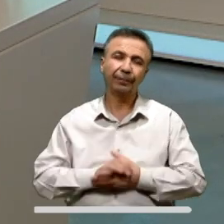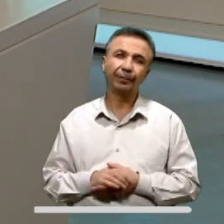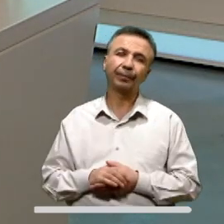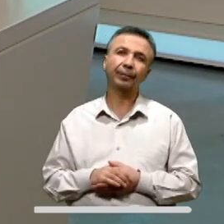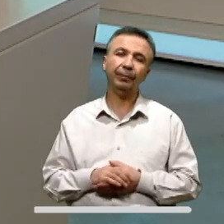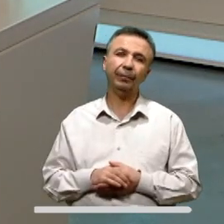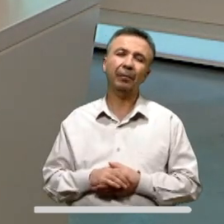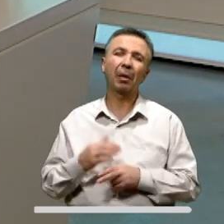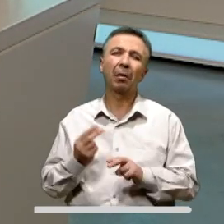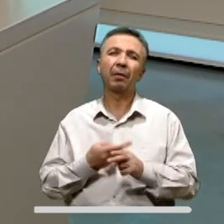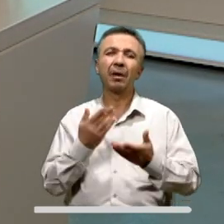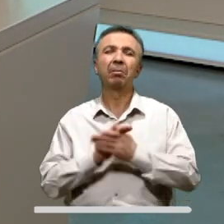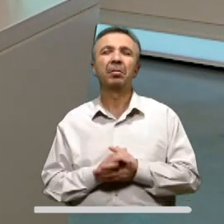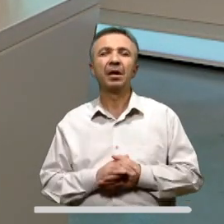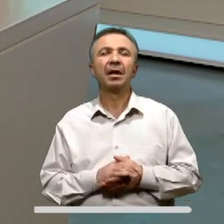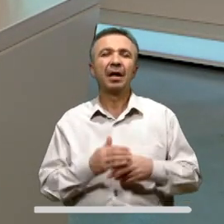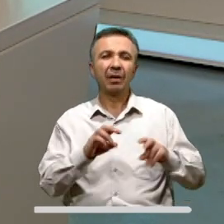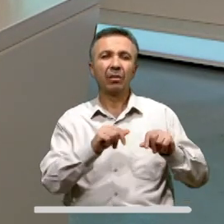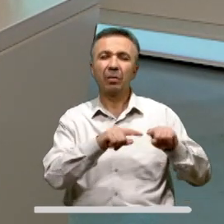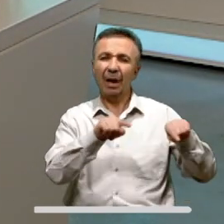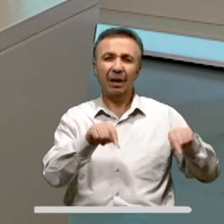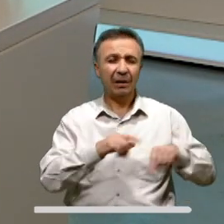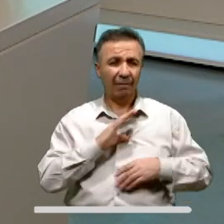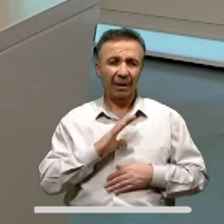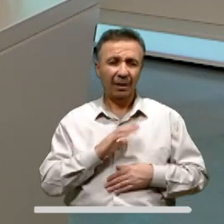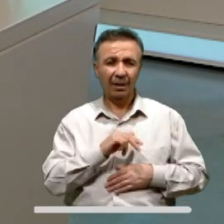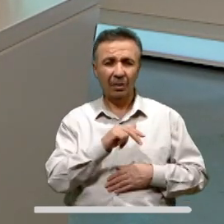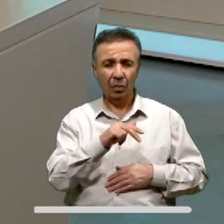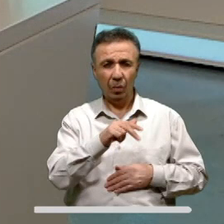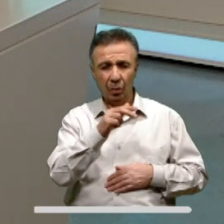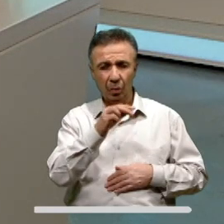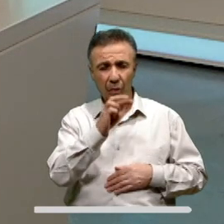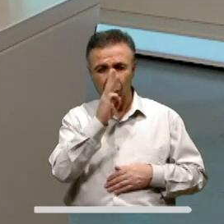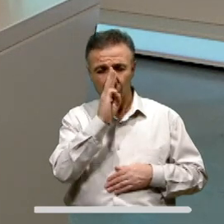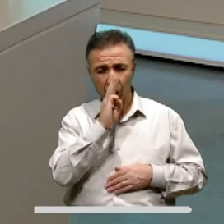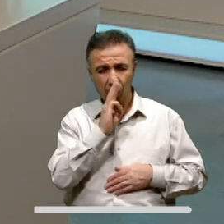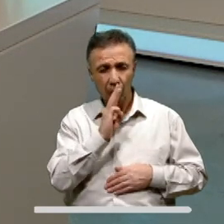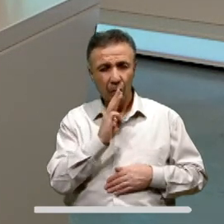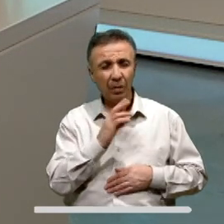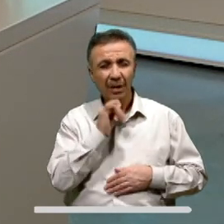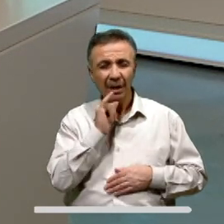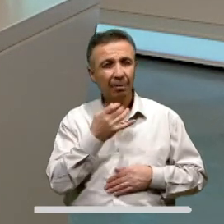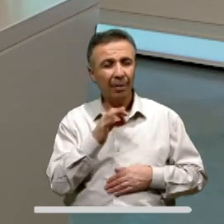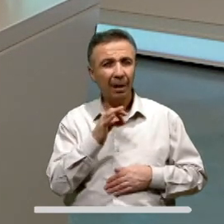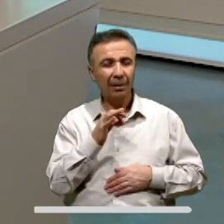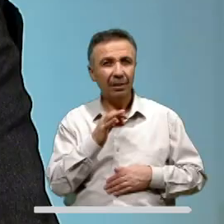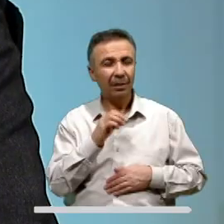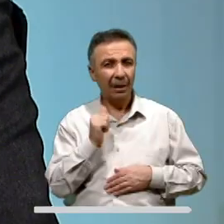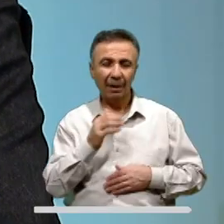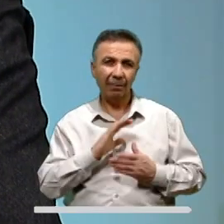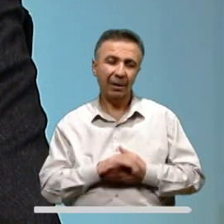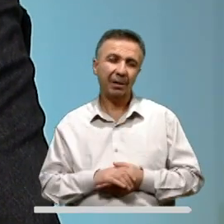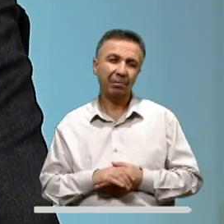gibi mesela bir yerde arsası var. 300 gram altın değerinde. Ama o da artıcı değil mi hocam? Değeri artıyor onun da sürekli. Ama